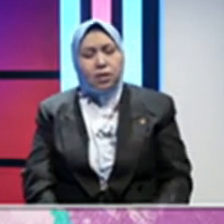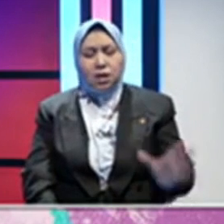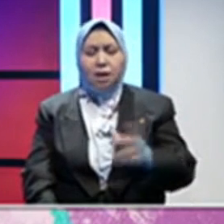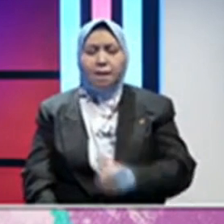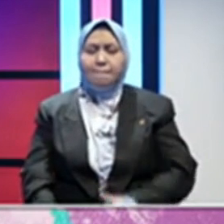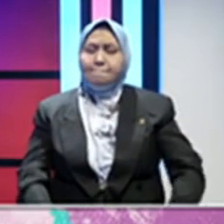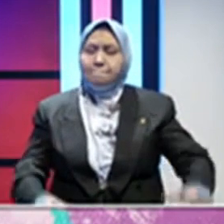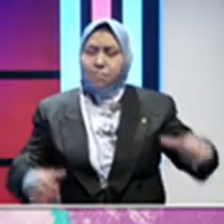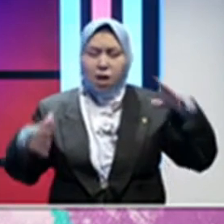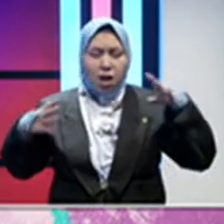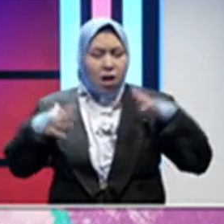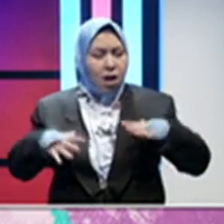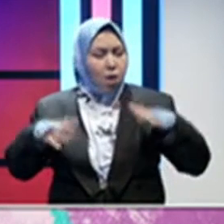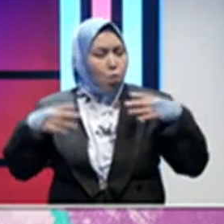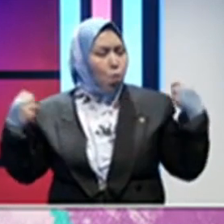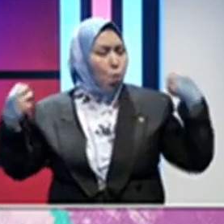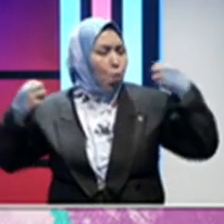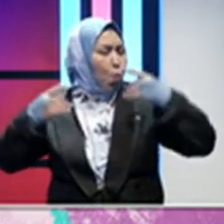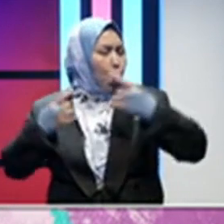قال الذين